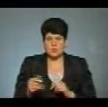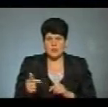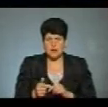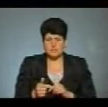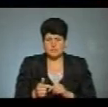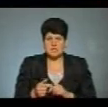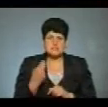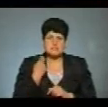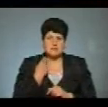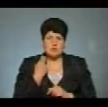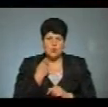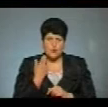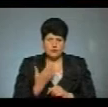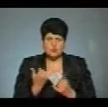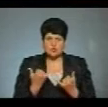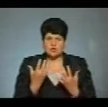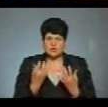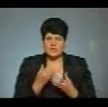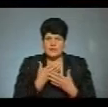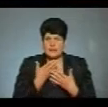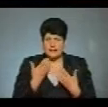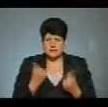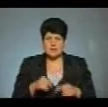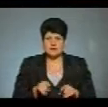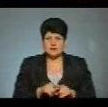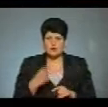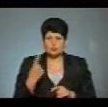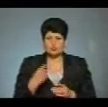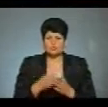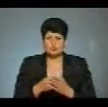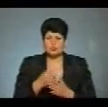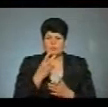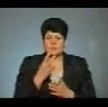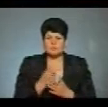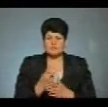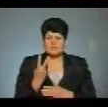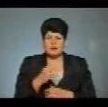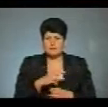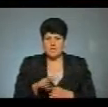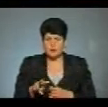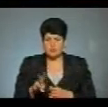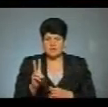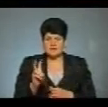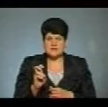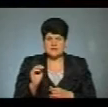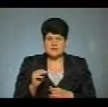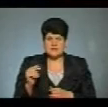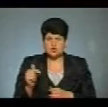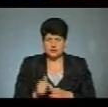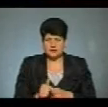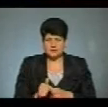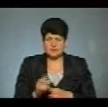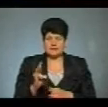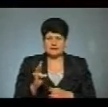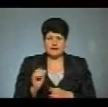гривень. Заборгованості на сьогоднішній день немає. Також з обласного бюджету передбачено 2 мільйони 200 тисяч гривень